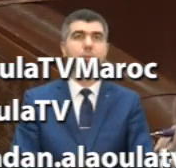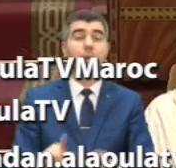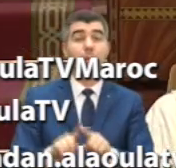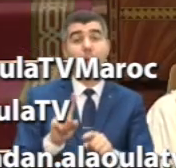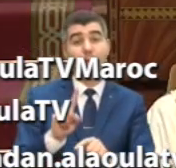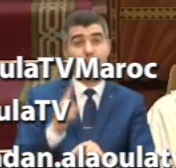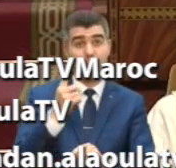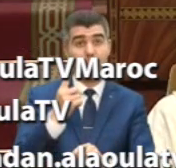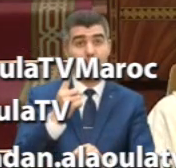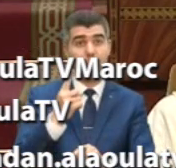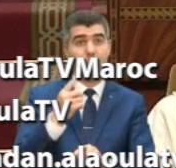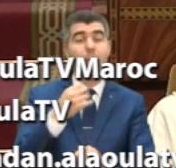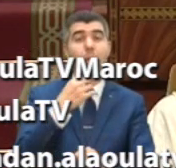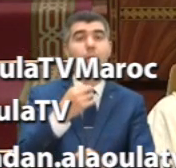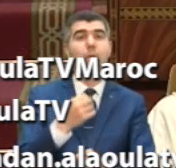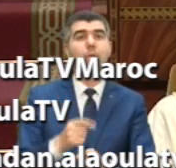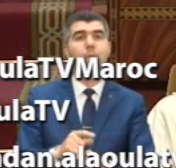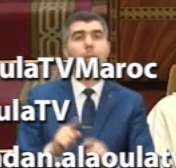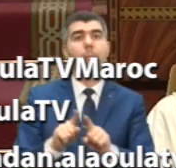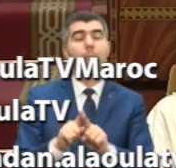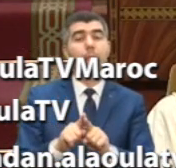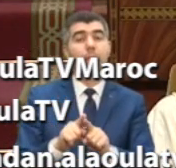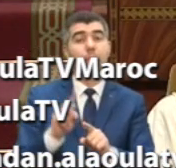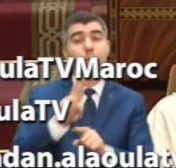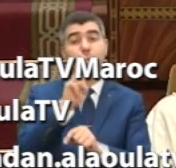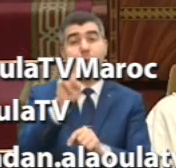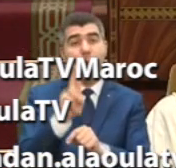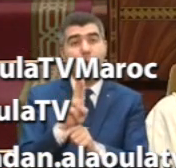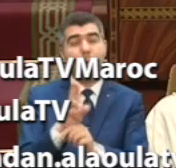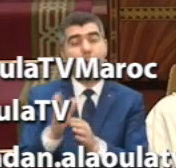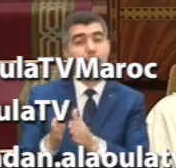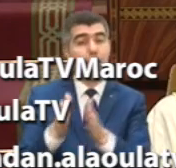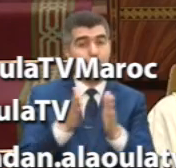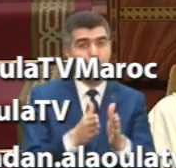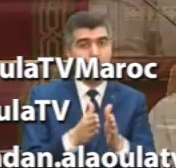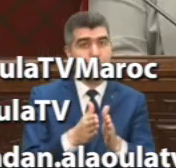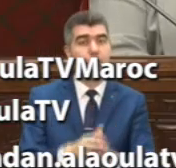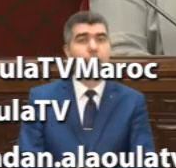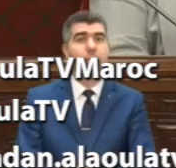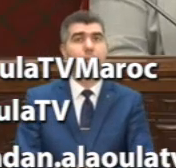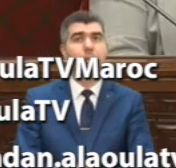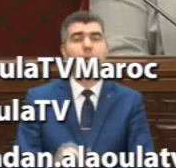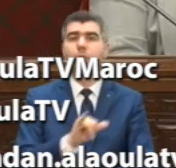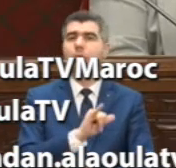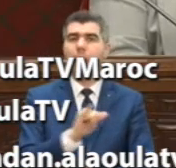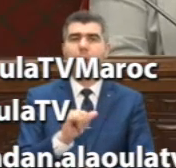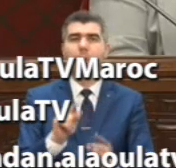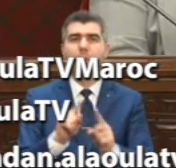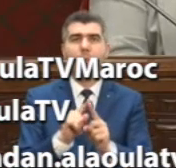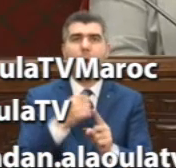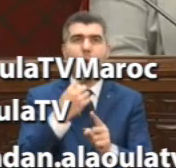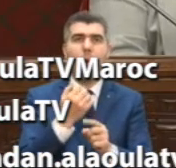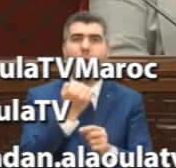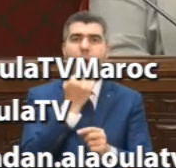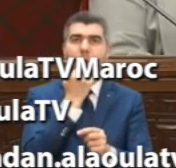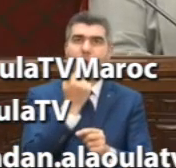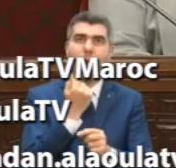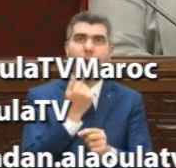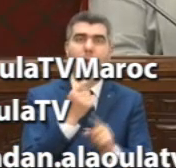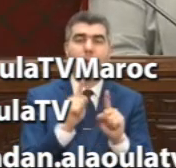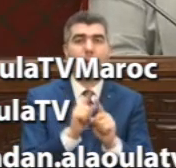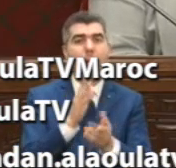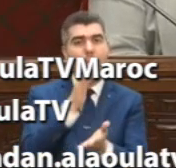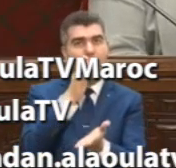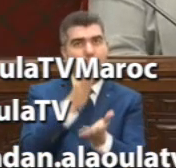على مستوى المؤسسه، وان كان السؤال في جهه والتعقيب في جهه، انه ليست هناك اي اختلالات. كاين حق